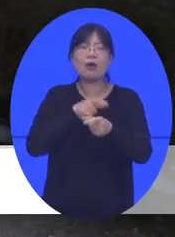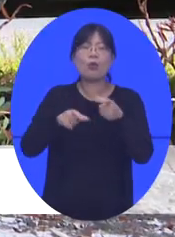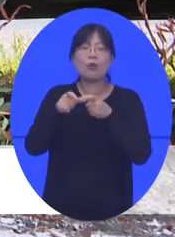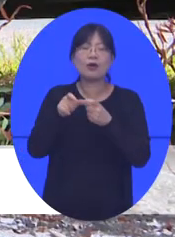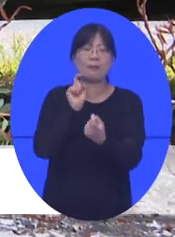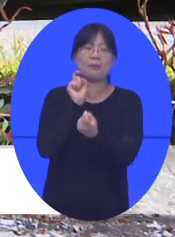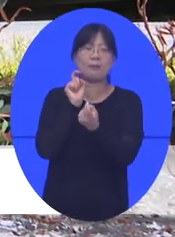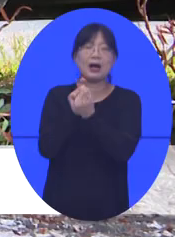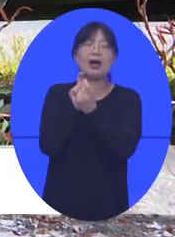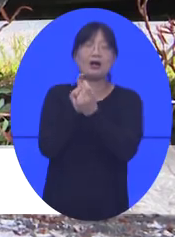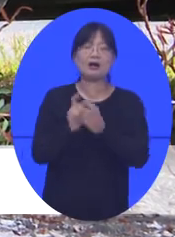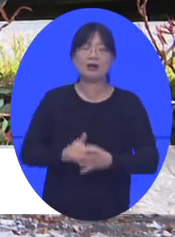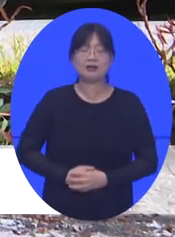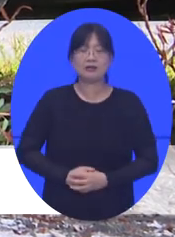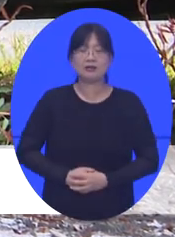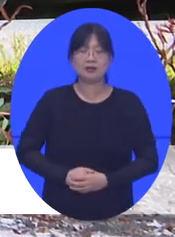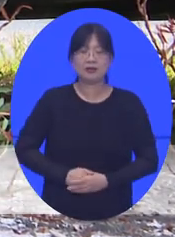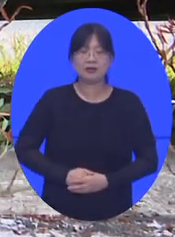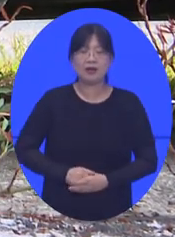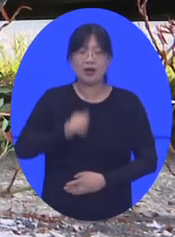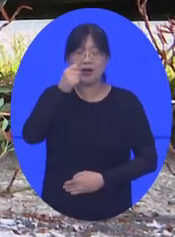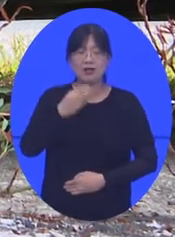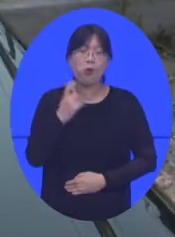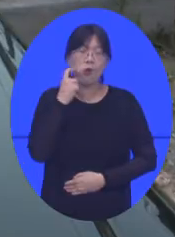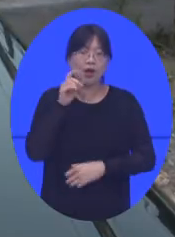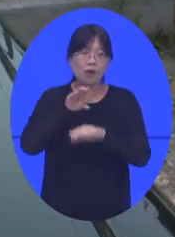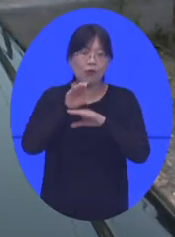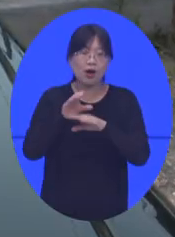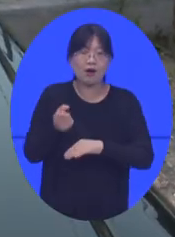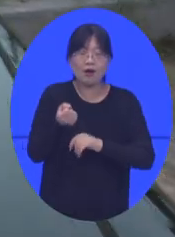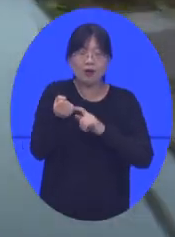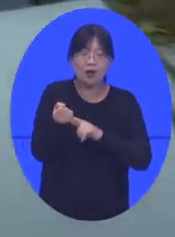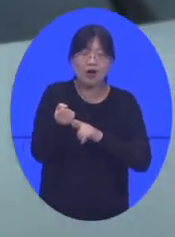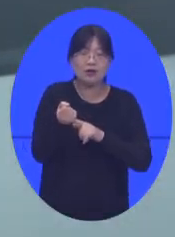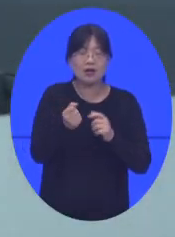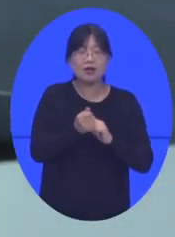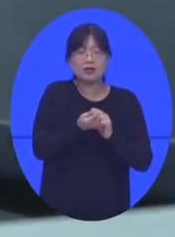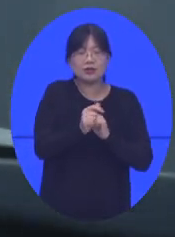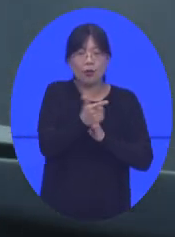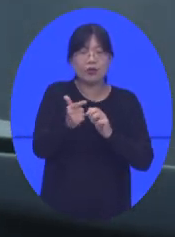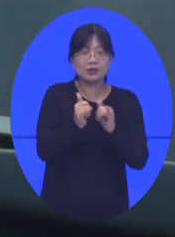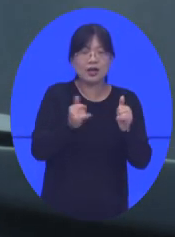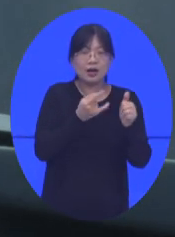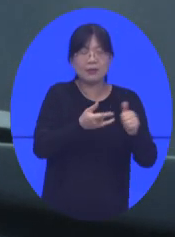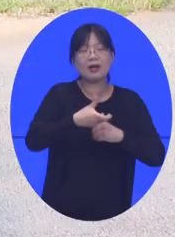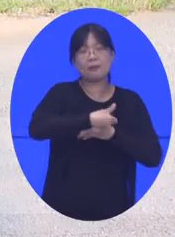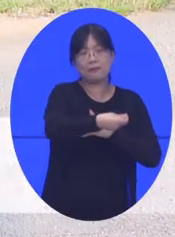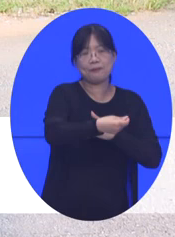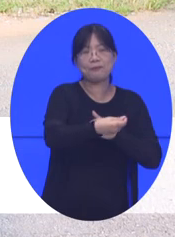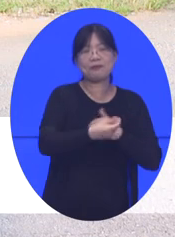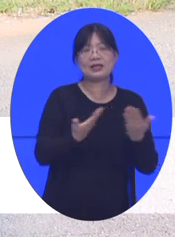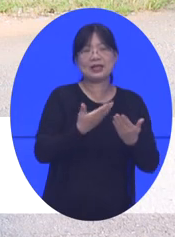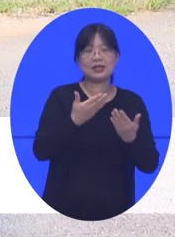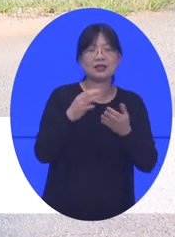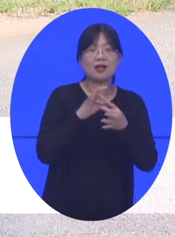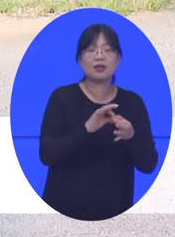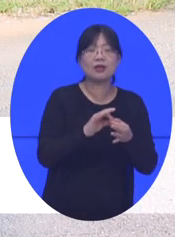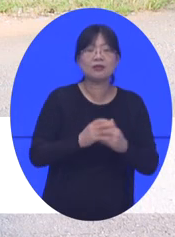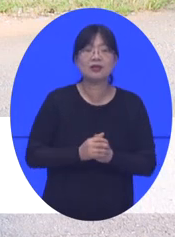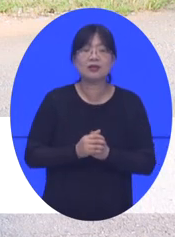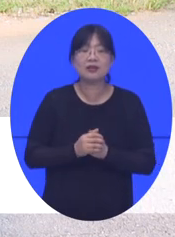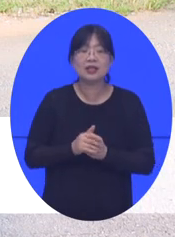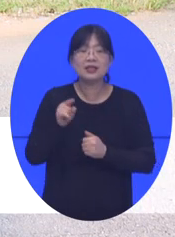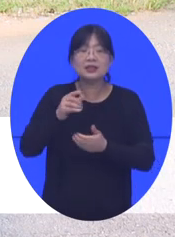덜미를 잡혔습니다. 여러 대 대포차를 점유하며 불특정 다수에게 빌려주고 있던 겁니다.